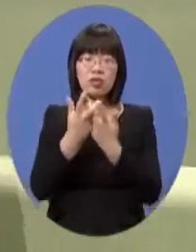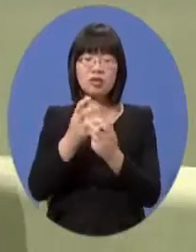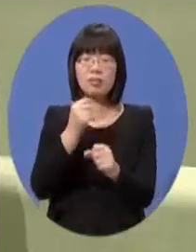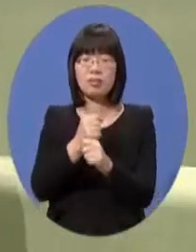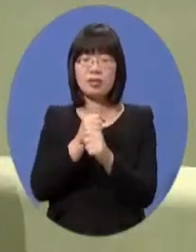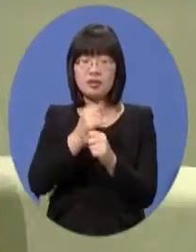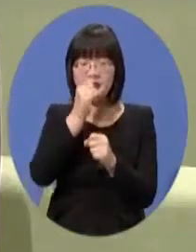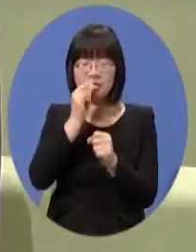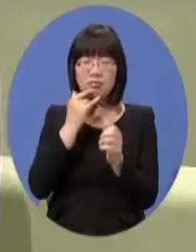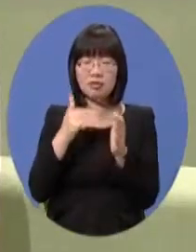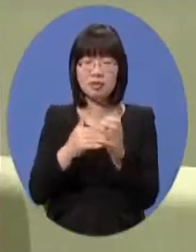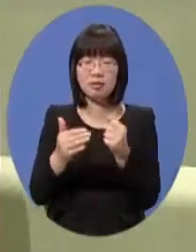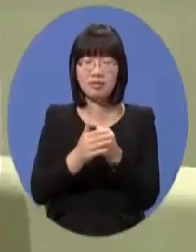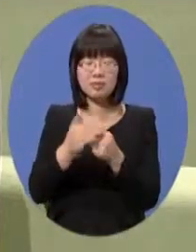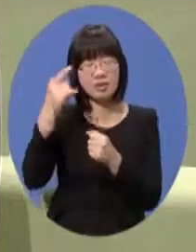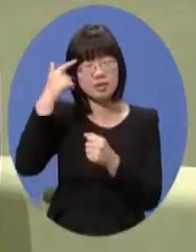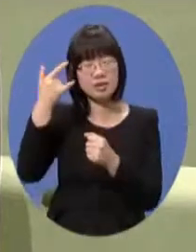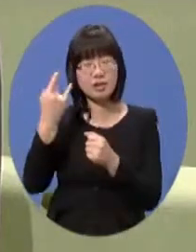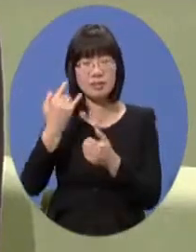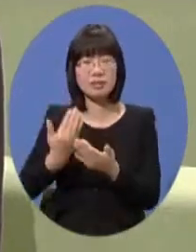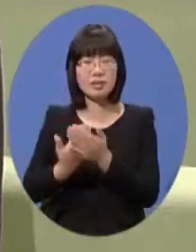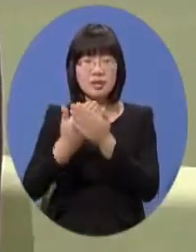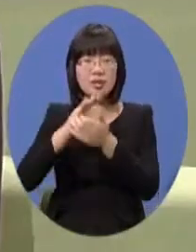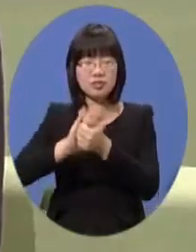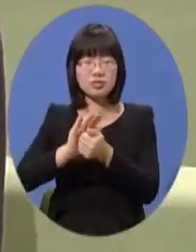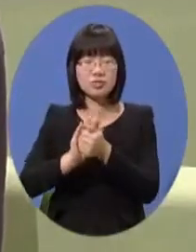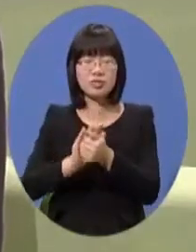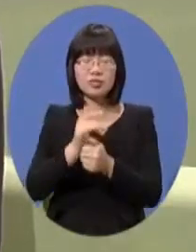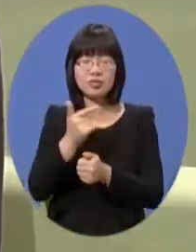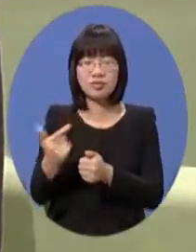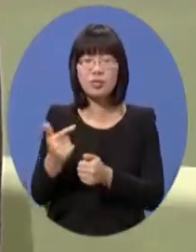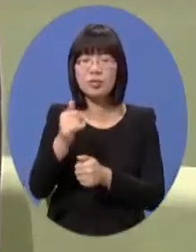만들기 때문에 네. 상당히 두뇌 발달에 굉장히 중요한 지대한